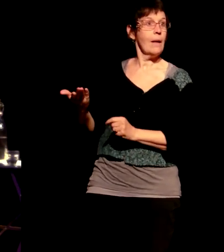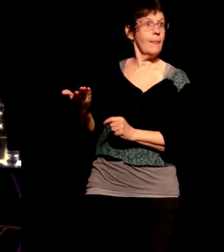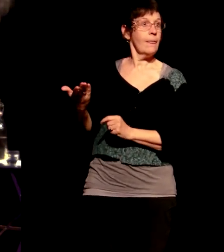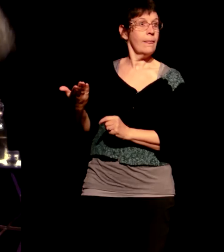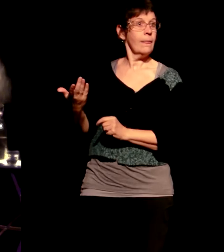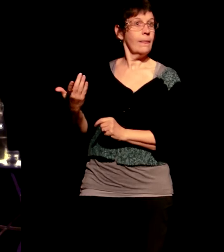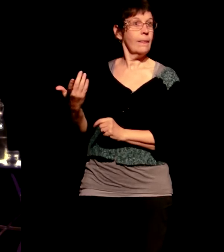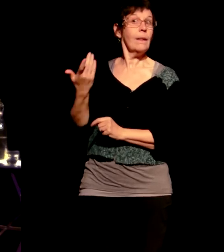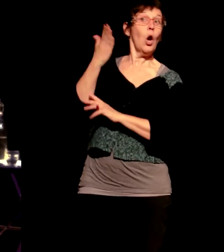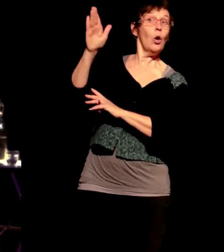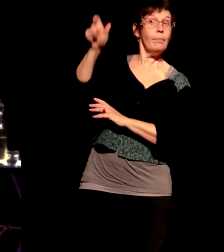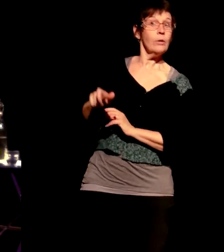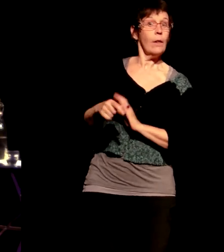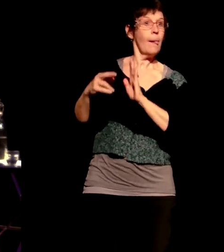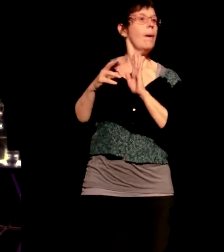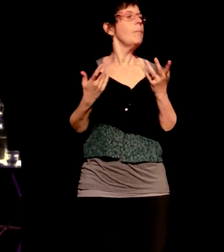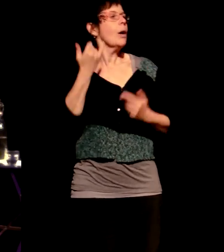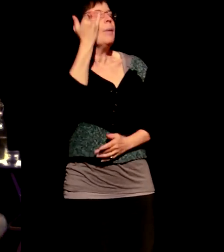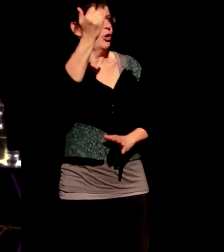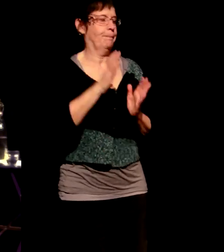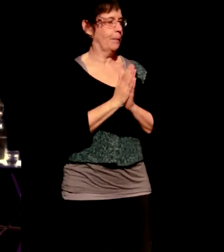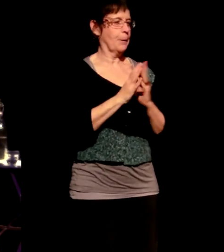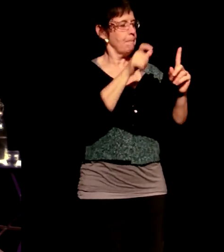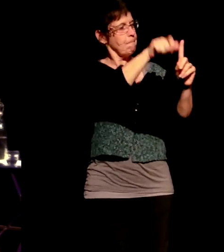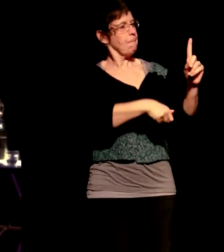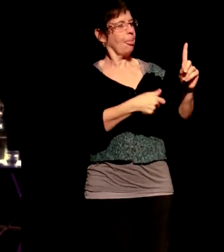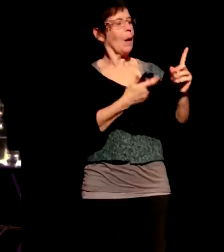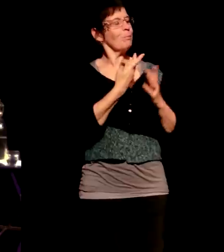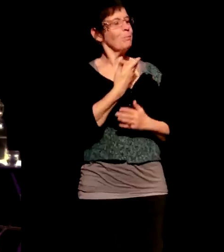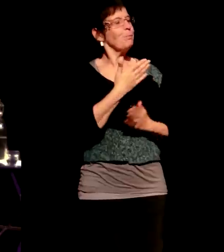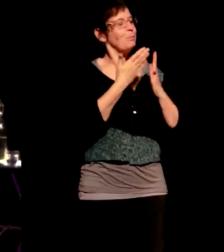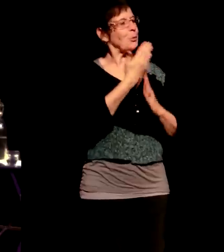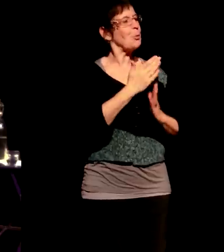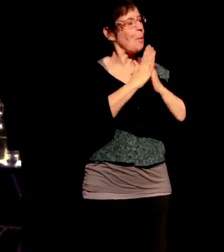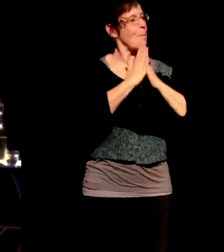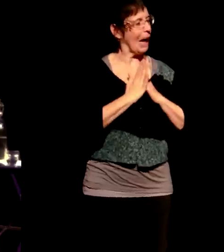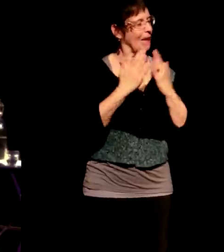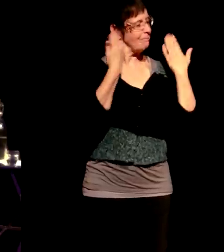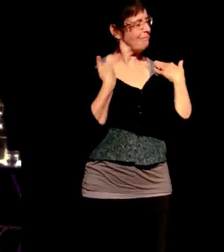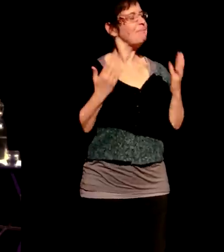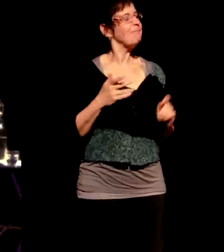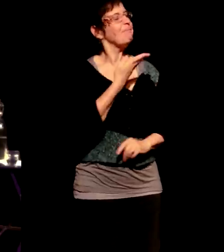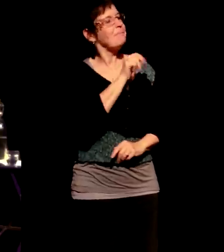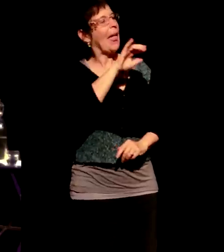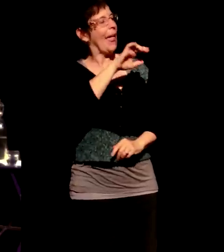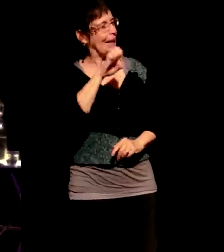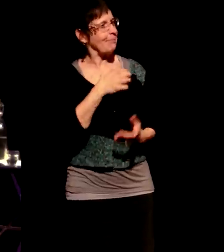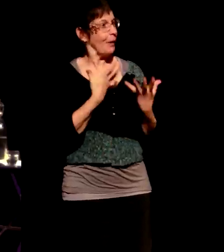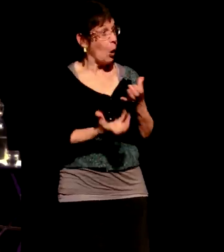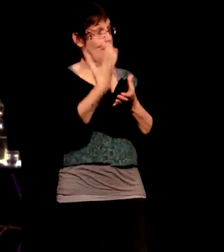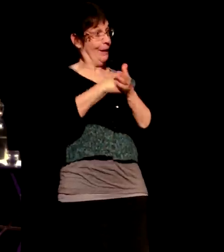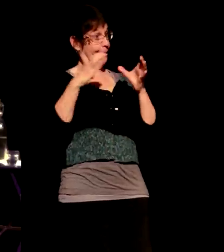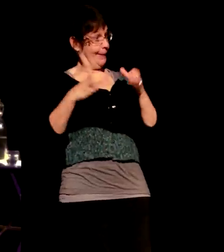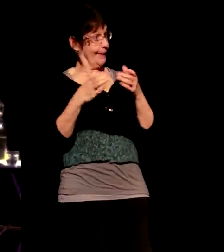intéressantes, d'ailleurs, hein. Oui, Marie, nous avons appris que tu voulais rejoindre l'organisation. Alors, tu n'es pas sans savoir que nous sommes une